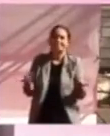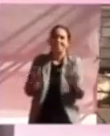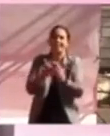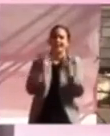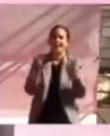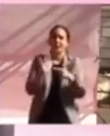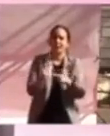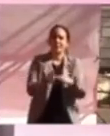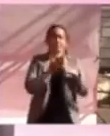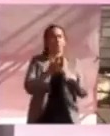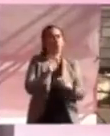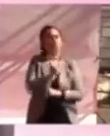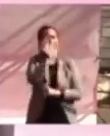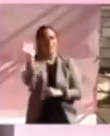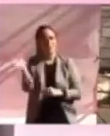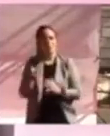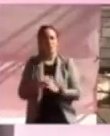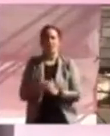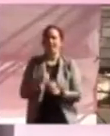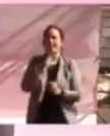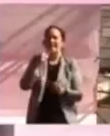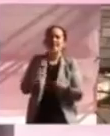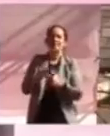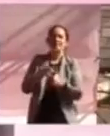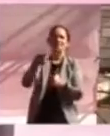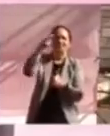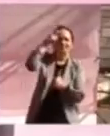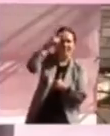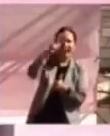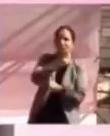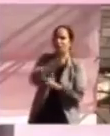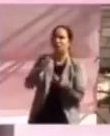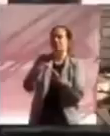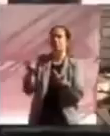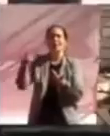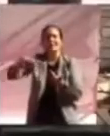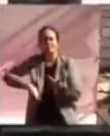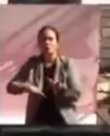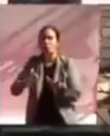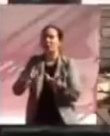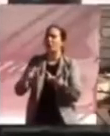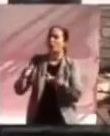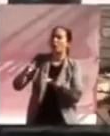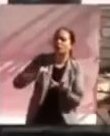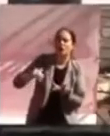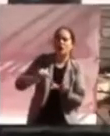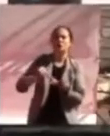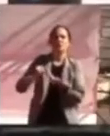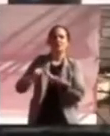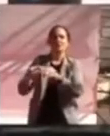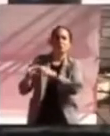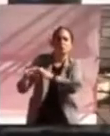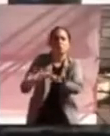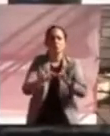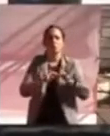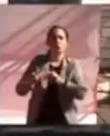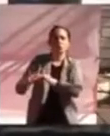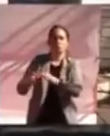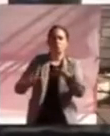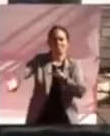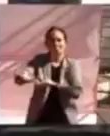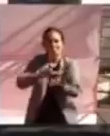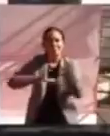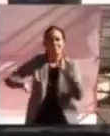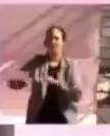server organizzazioni servono le associazioni serve la sussidiarietà e serve un impegno pubblico